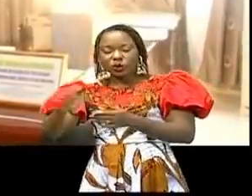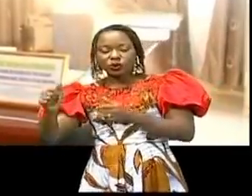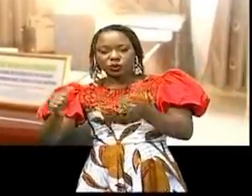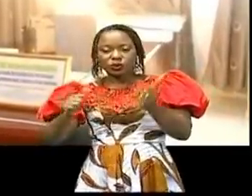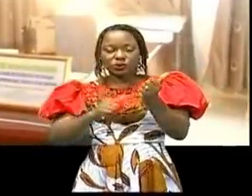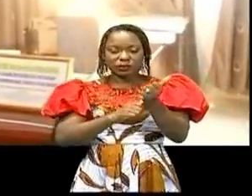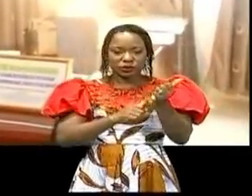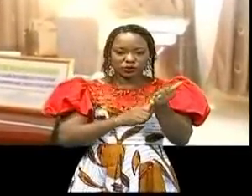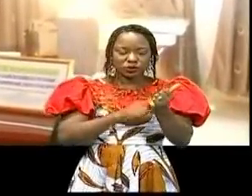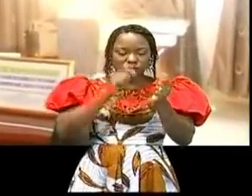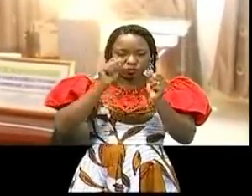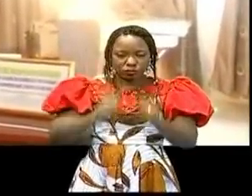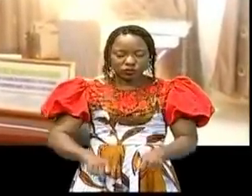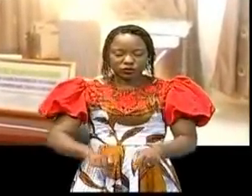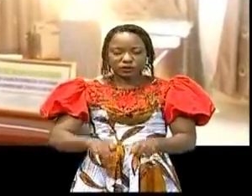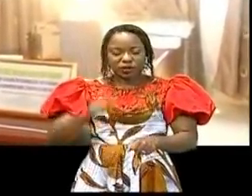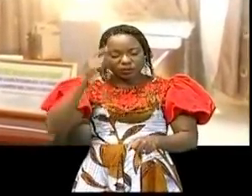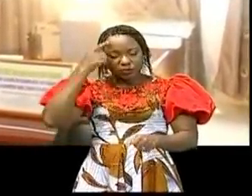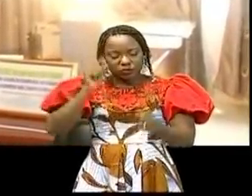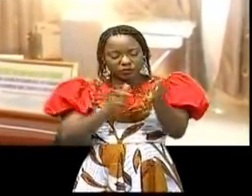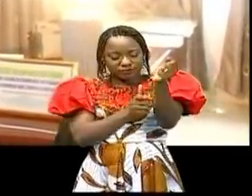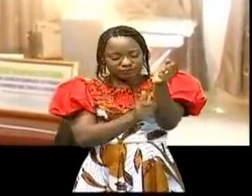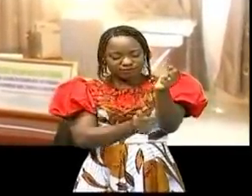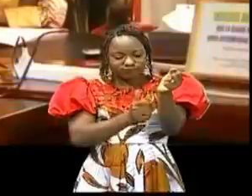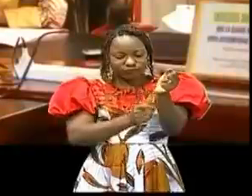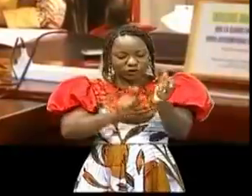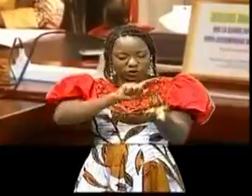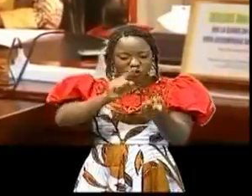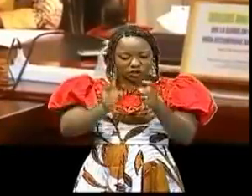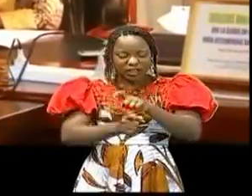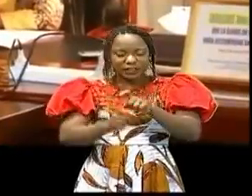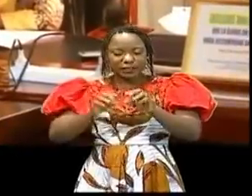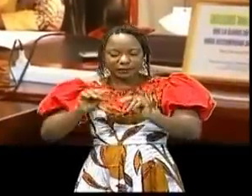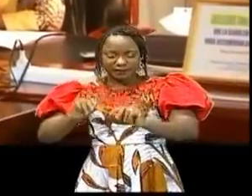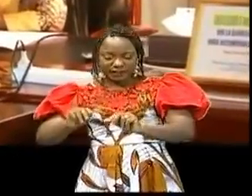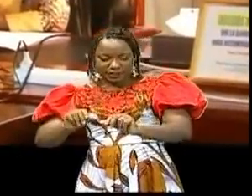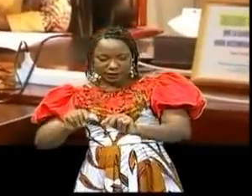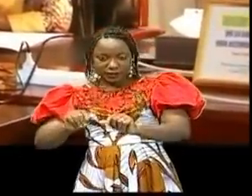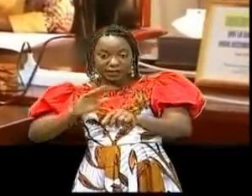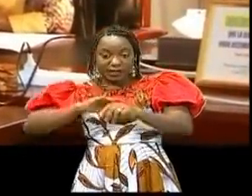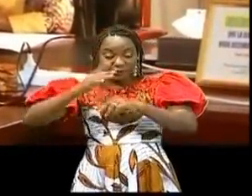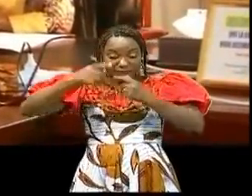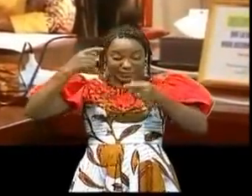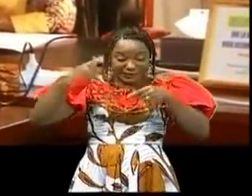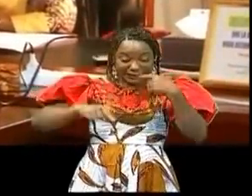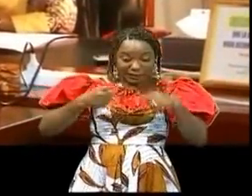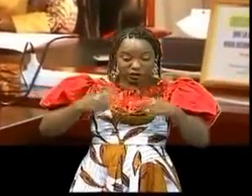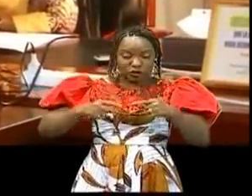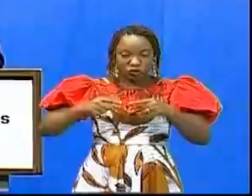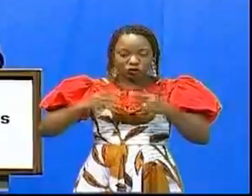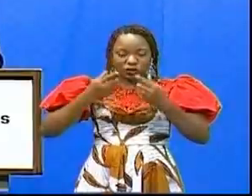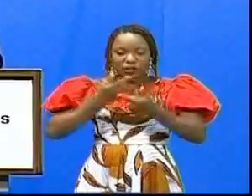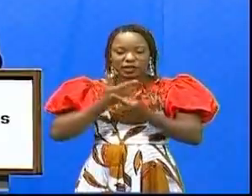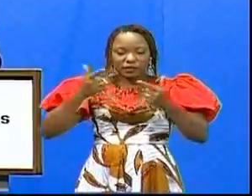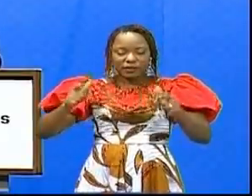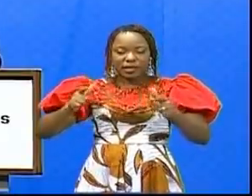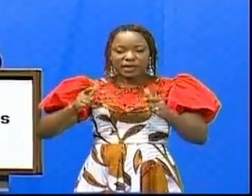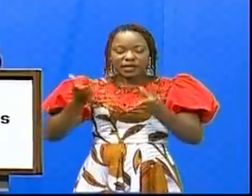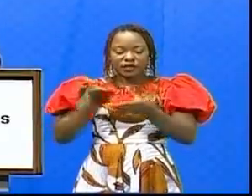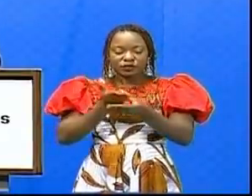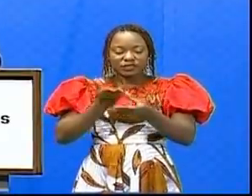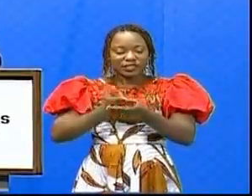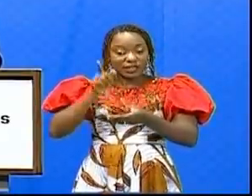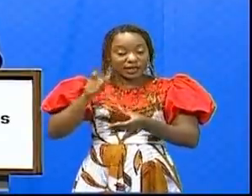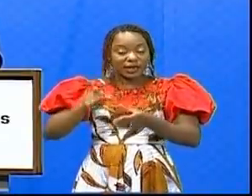des valeurs de la filière manioc autour de la plateforme PUDC. Après débat et délibération, ce dossier a